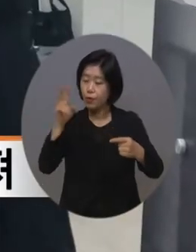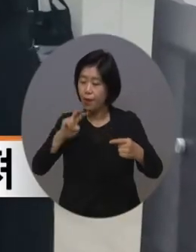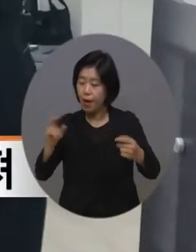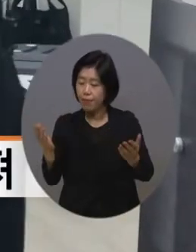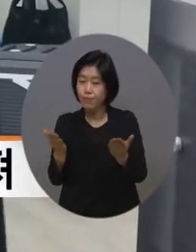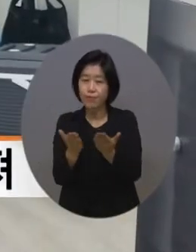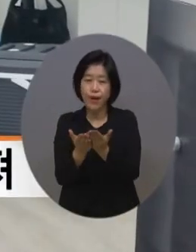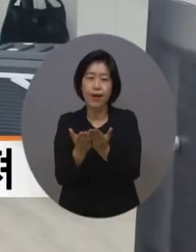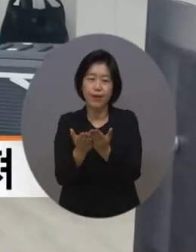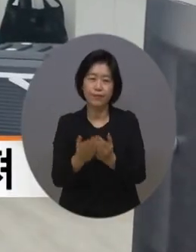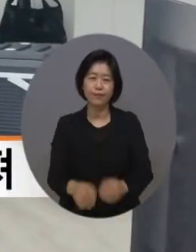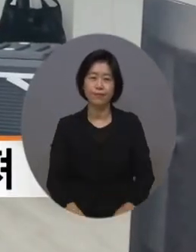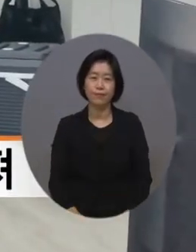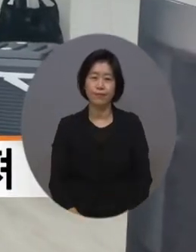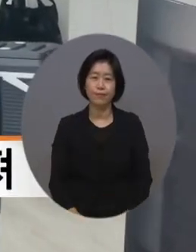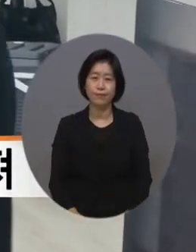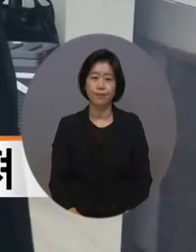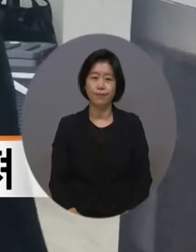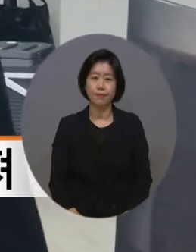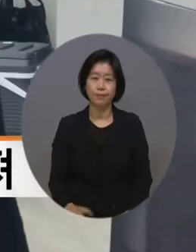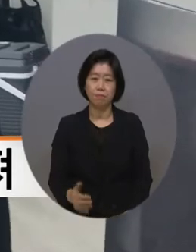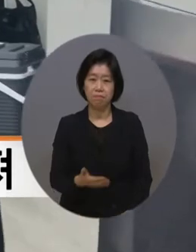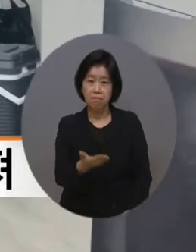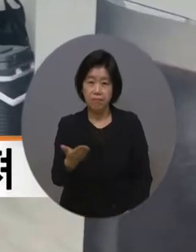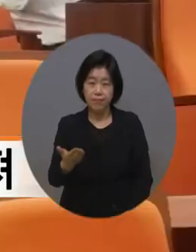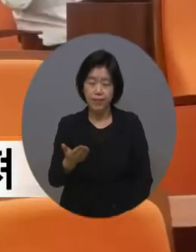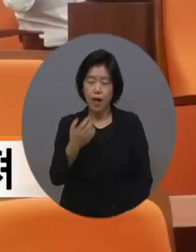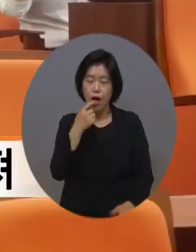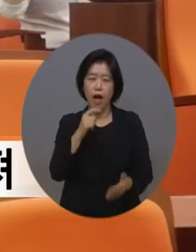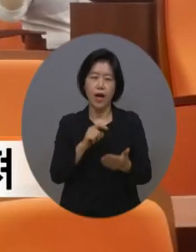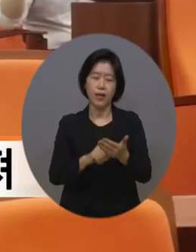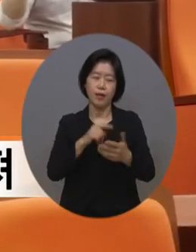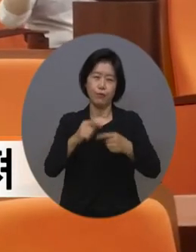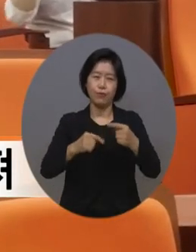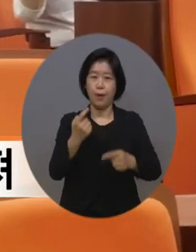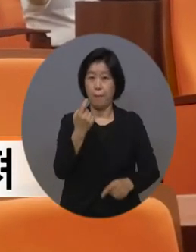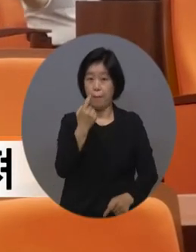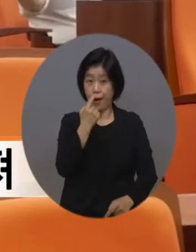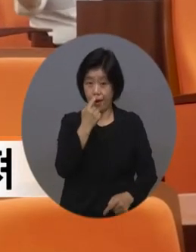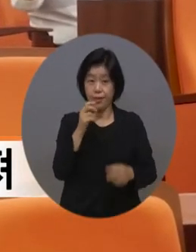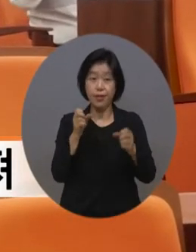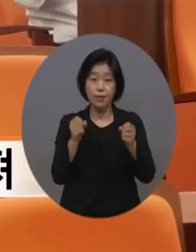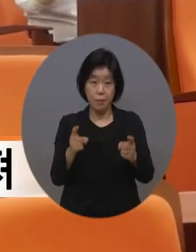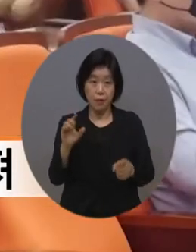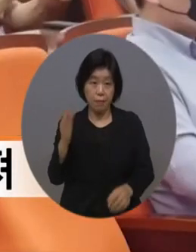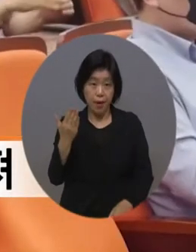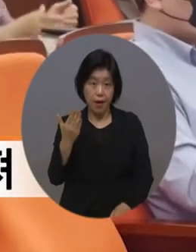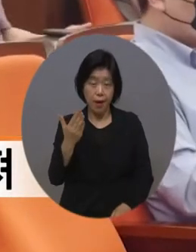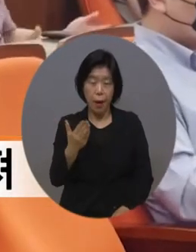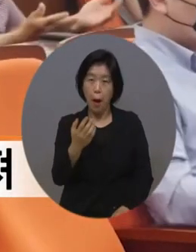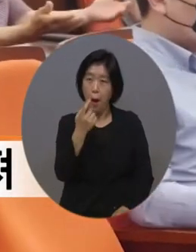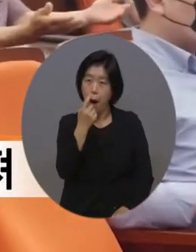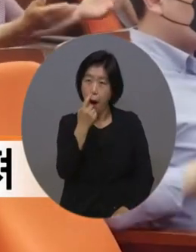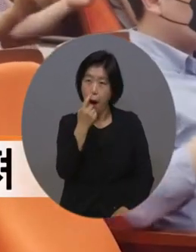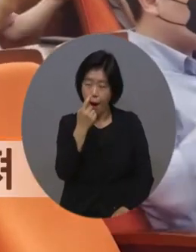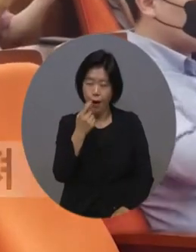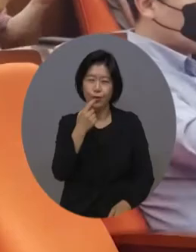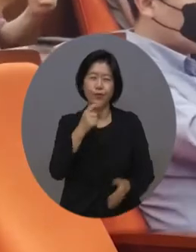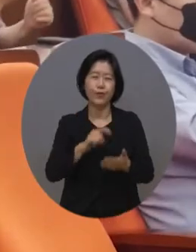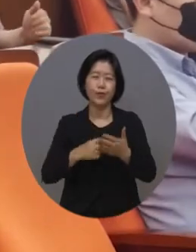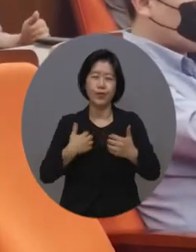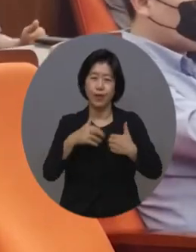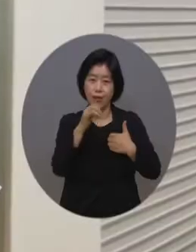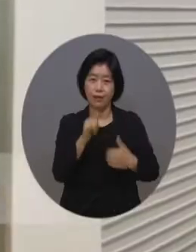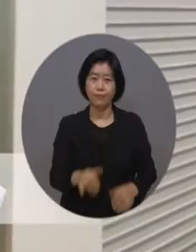따라 배워봅니다. 수강생들이 보다 쉽게 수어를 배울 수 있어 학습 능률이 더욱 효과적으로 오릅니다.